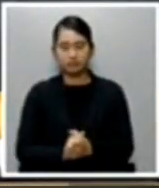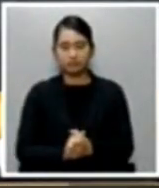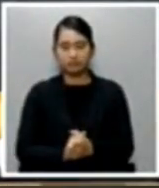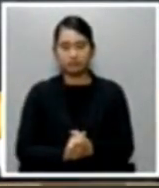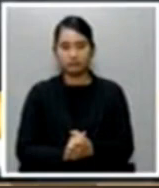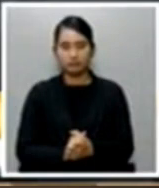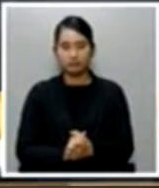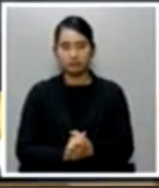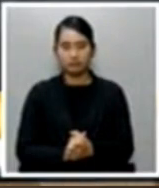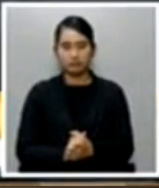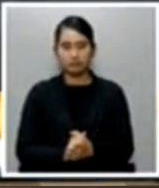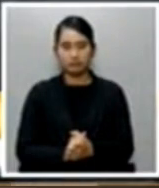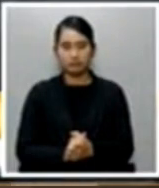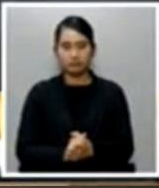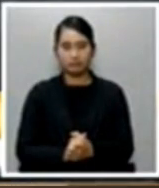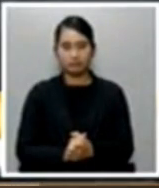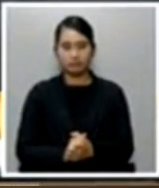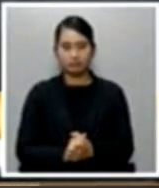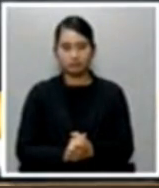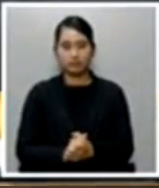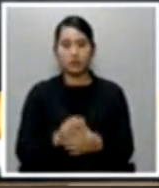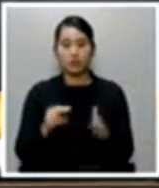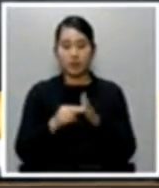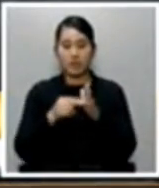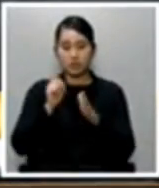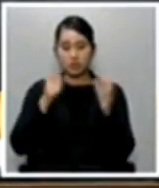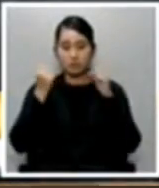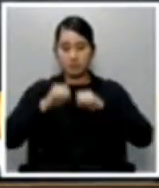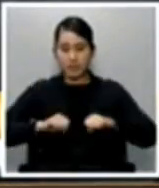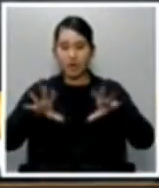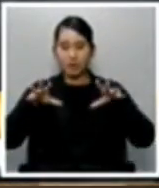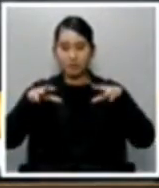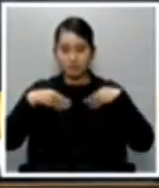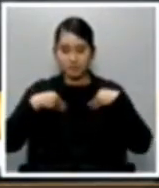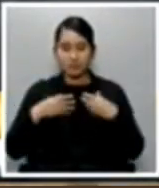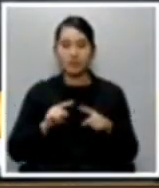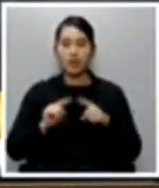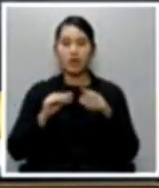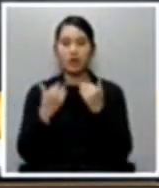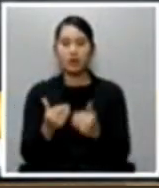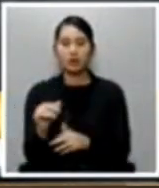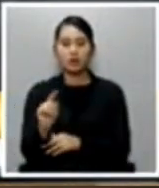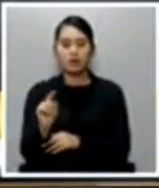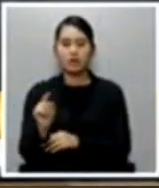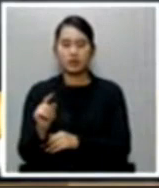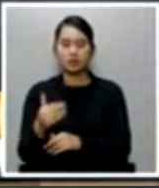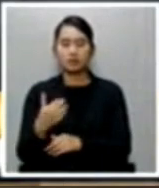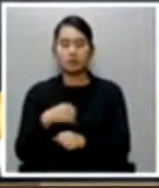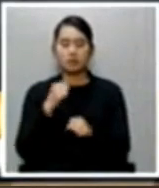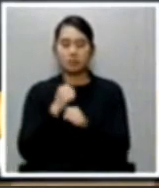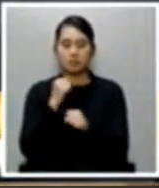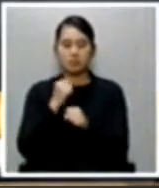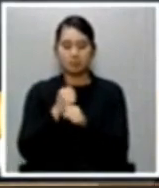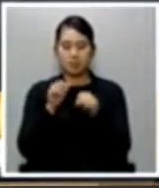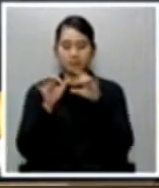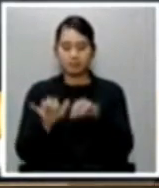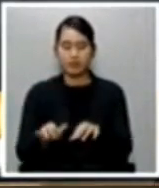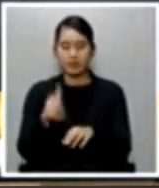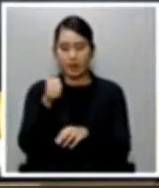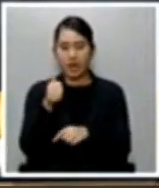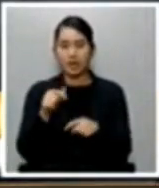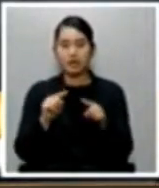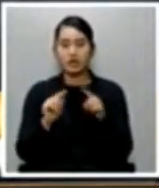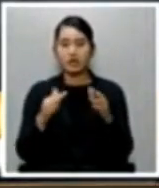ก็คือในหลักเนี่ยเขาต้องเห็นชอบถึงแม้ว่าวันนี้เนี่ยเขาสามารถสอนได้ปรากฏ